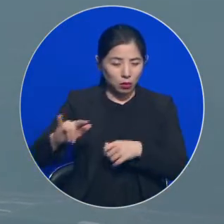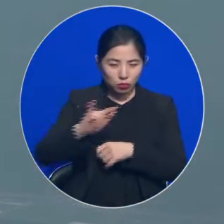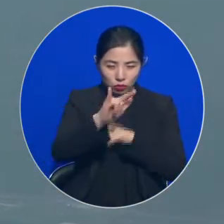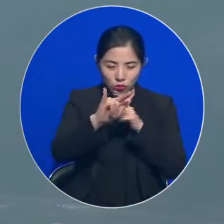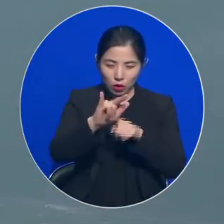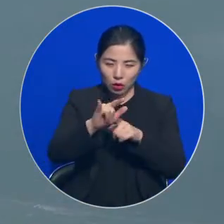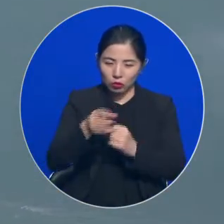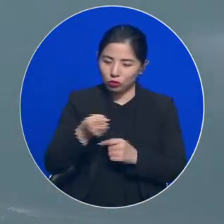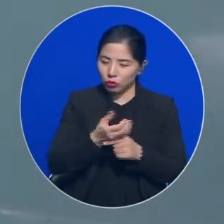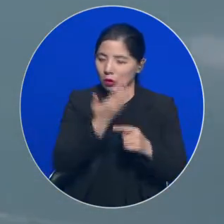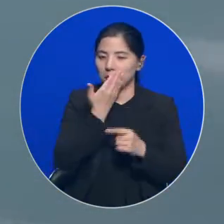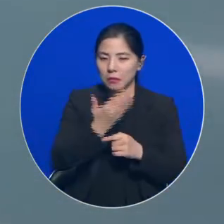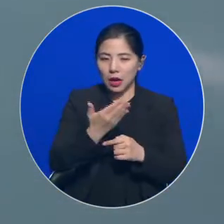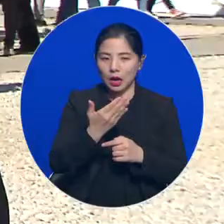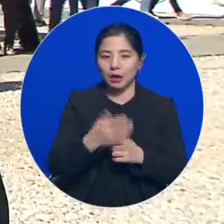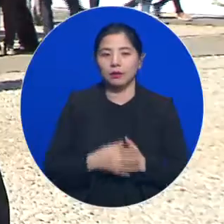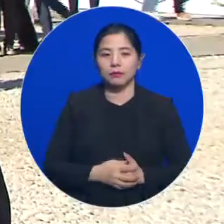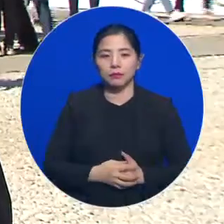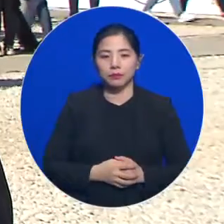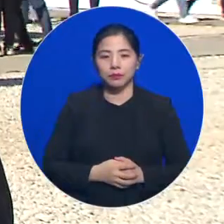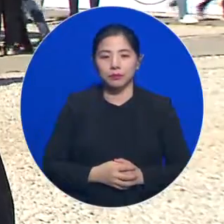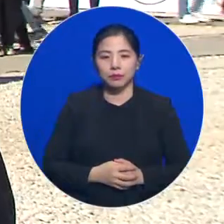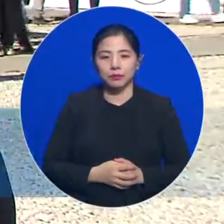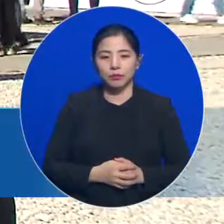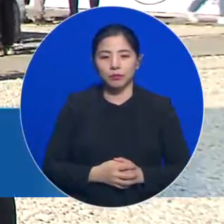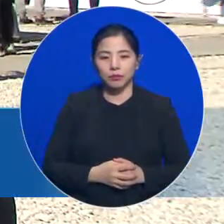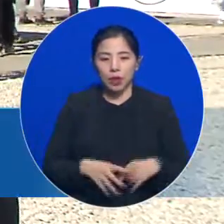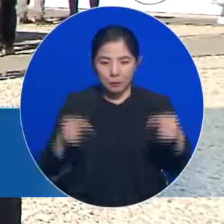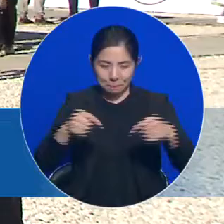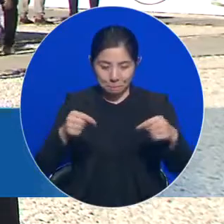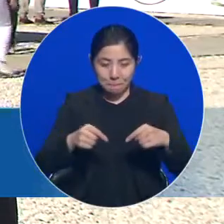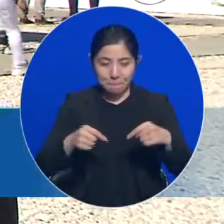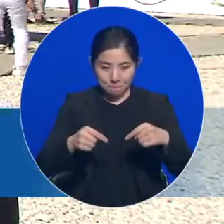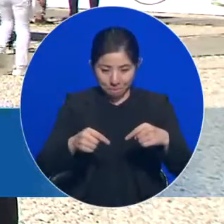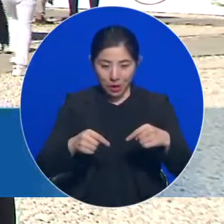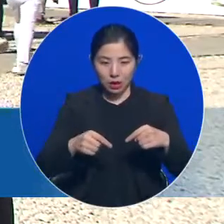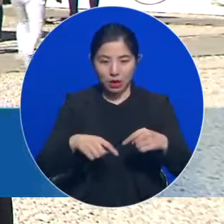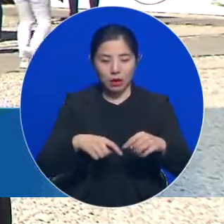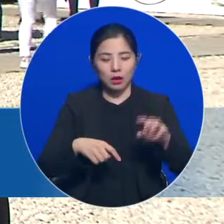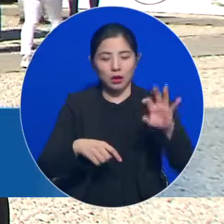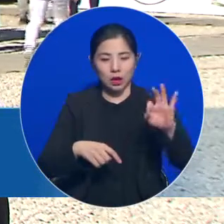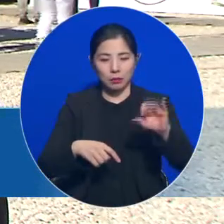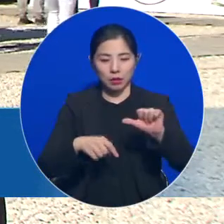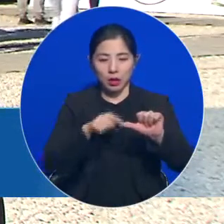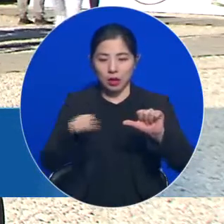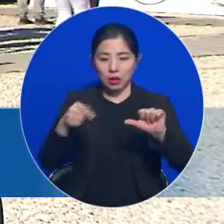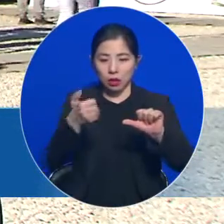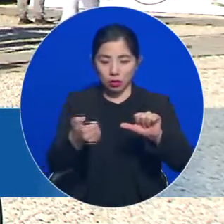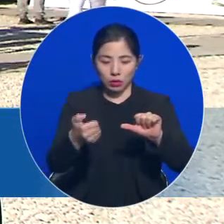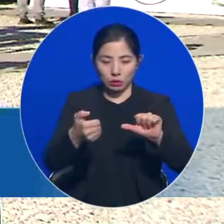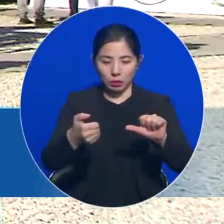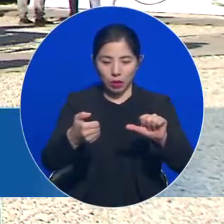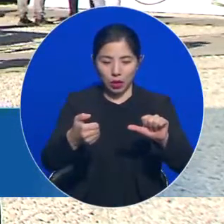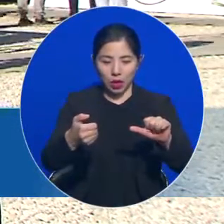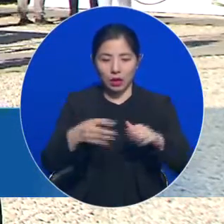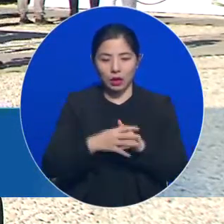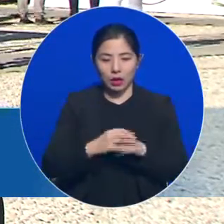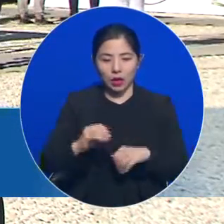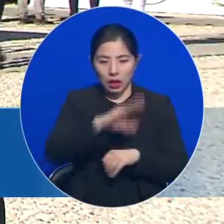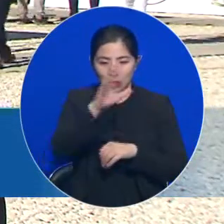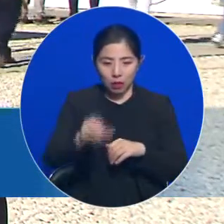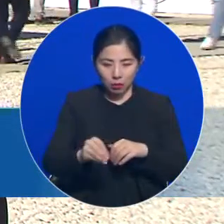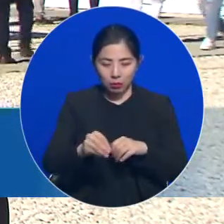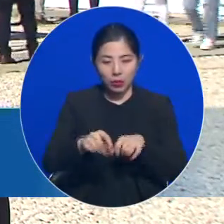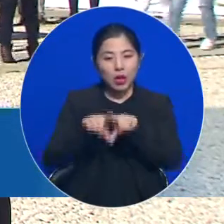수출 대상국으로도 손꼽힙니다. 협력을 해서 FA-50의 아프리카 스탠다드